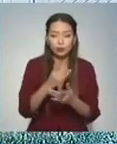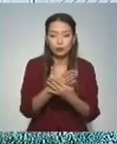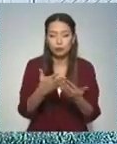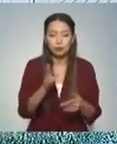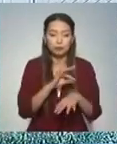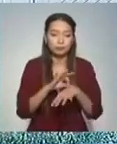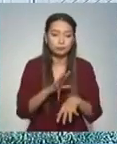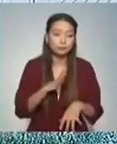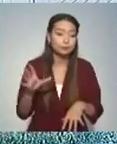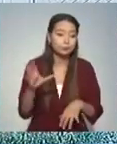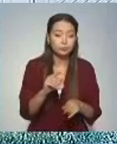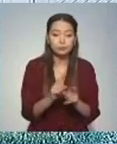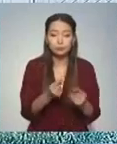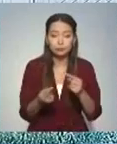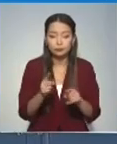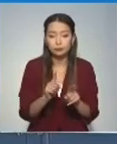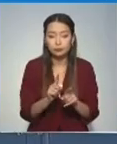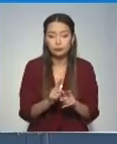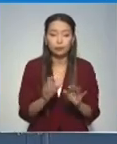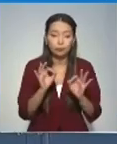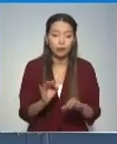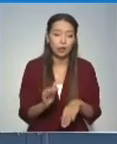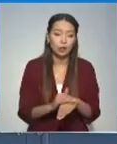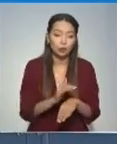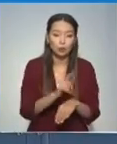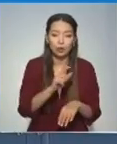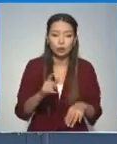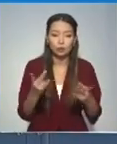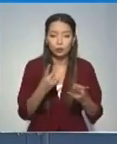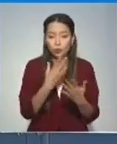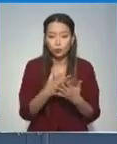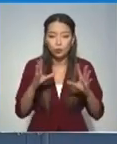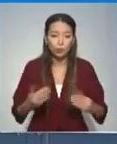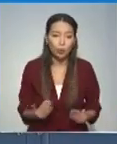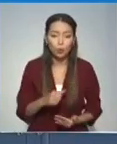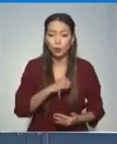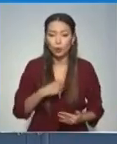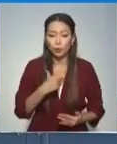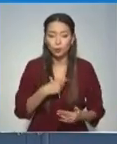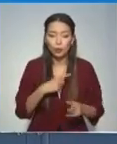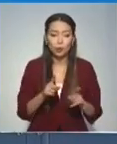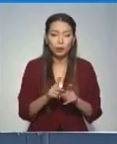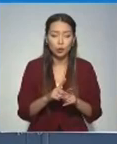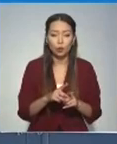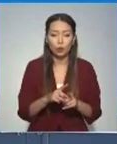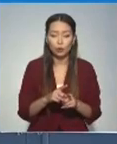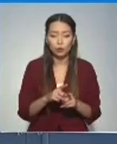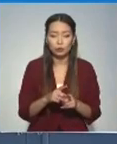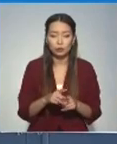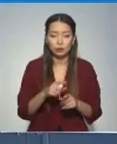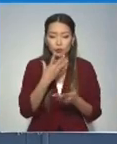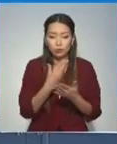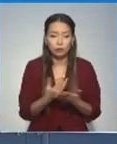жеткізді. Ол барлық жан тәнімен лайықты адам болу даналығын ұсынды. Біз өмір бойы өзіміздің аспан астындағы көзқарасымызды